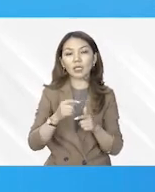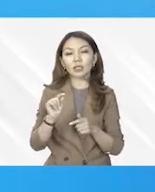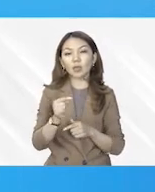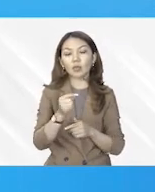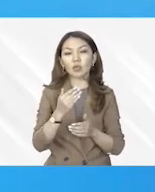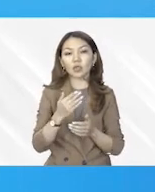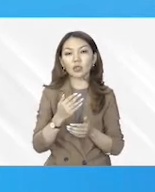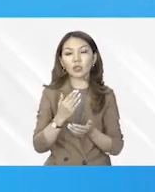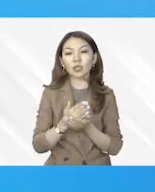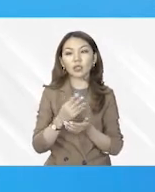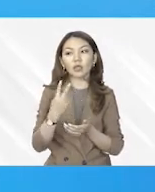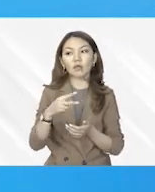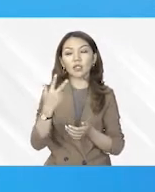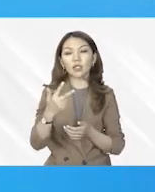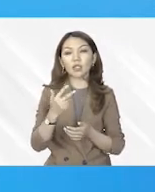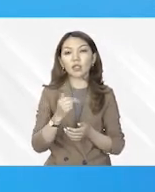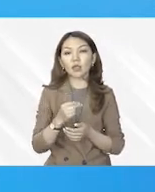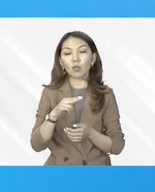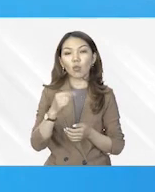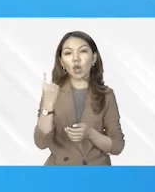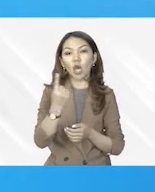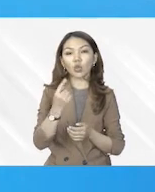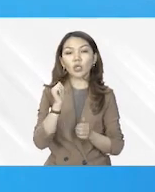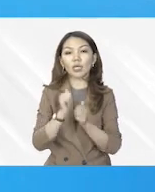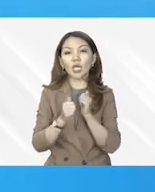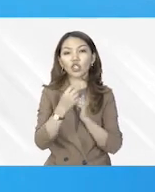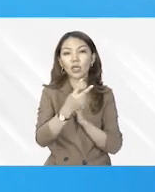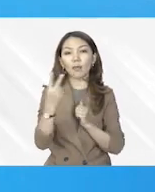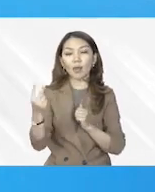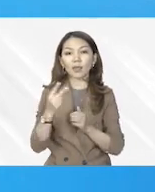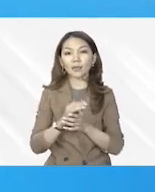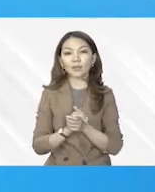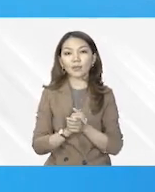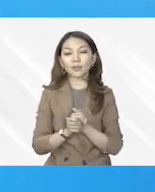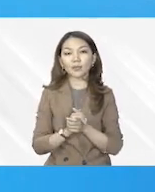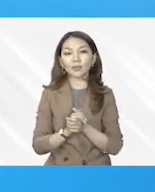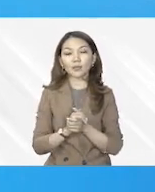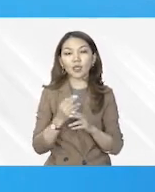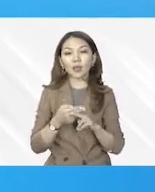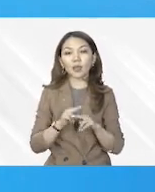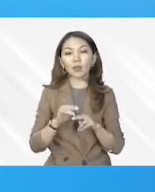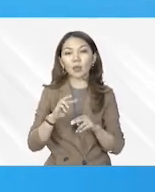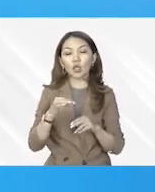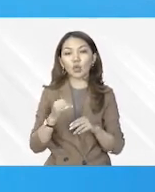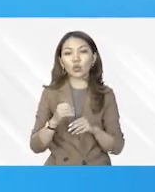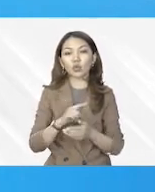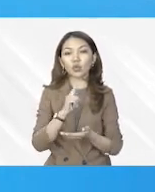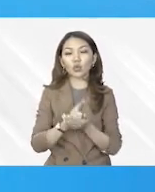одиночные хромосомы, по одной от каждой пары. Таким образом, мейоз должен уменьшить число хромосом